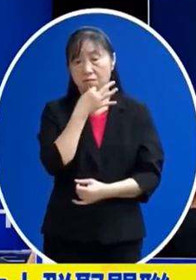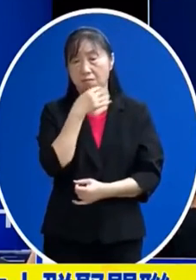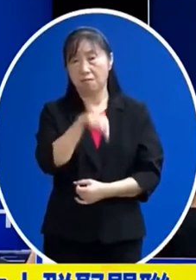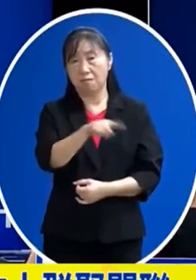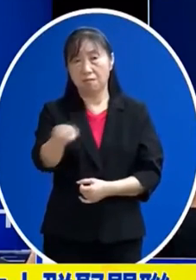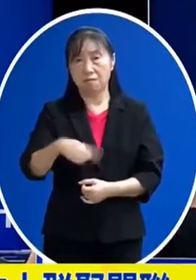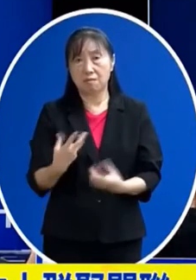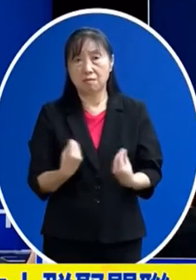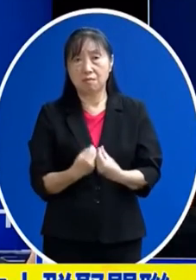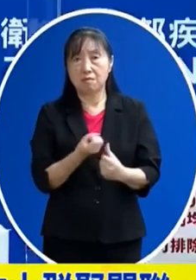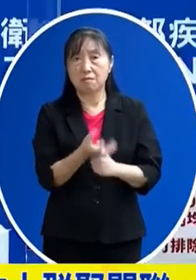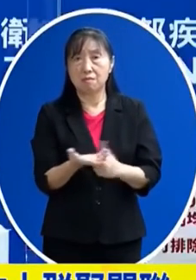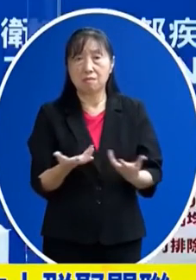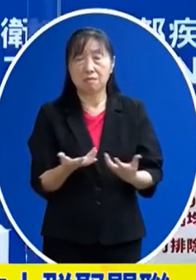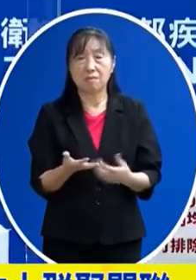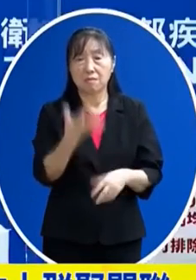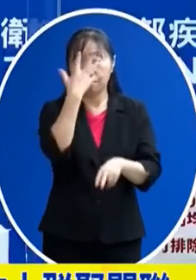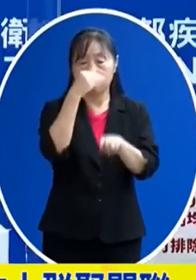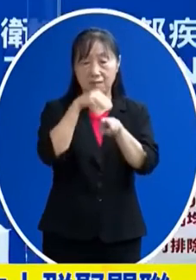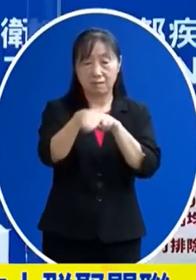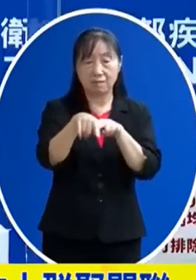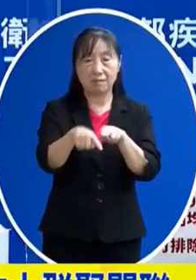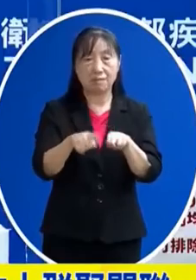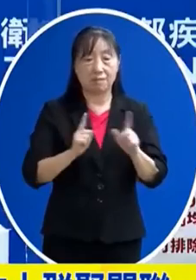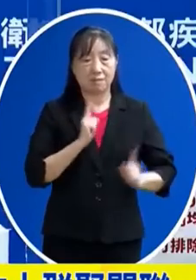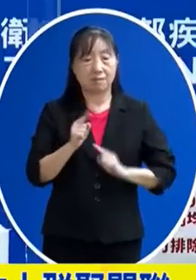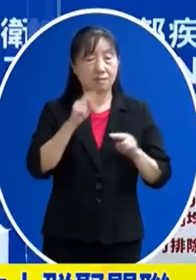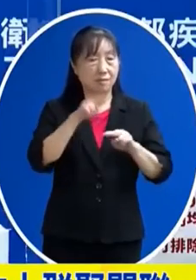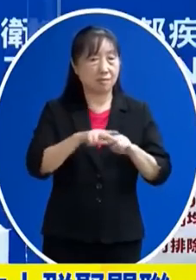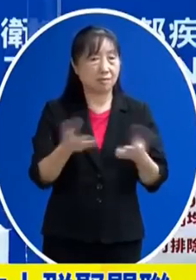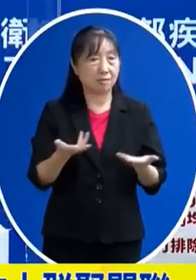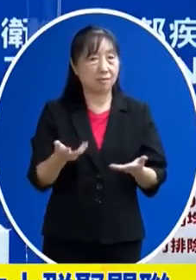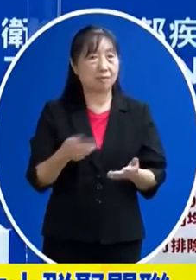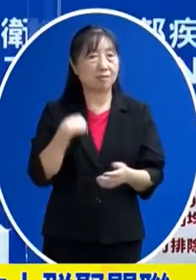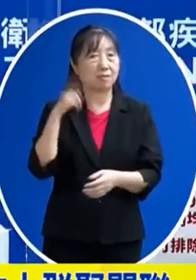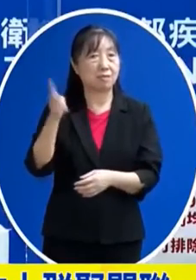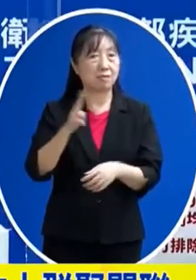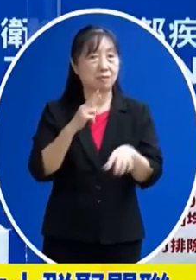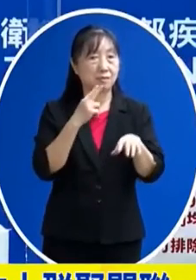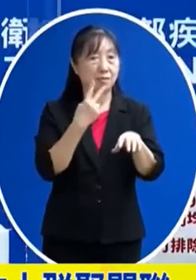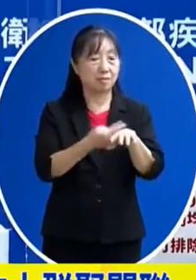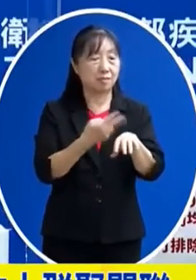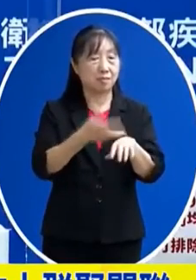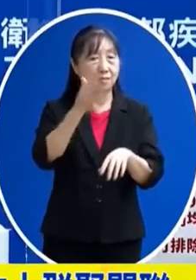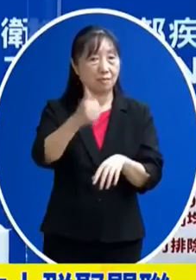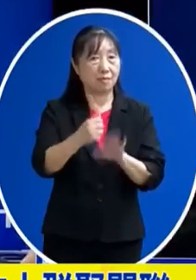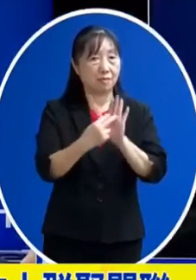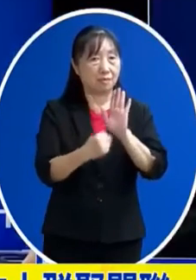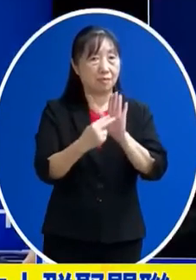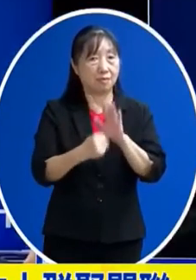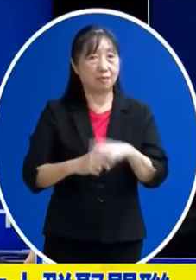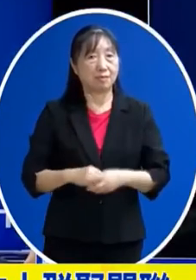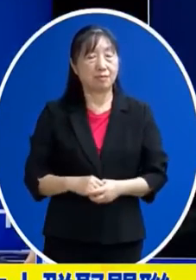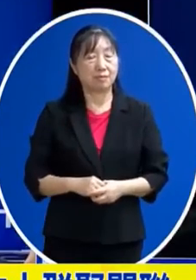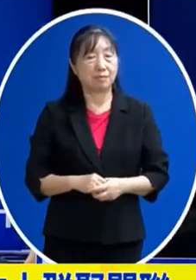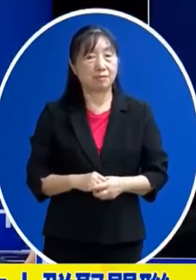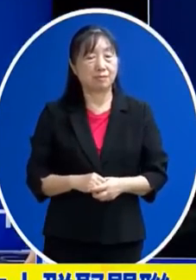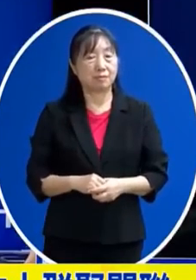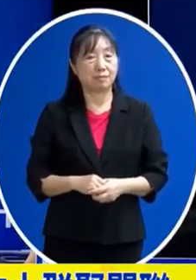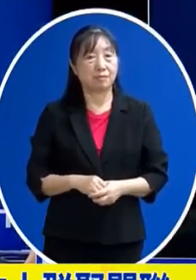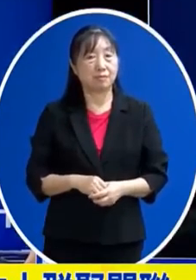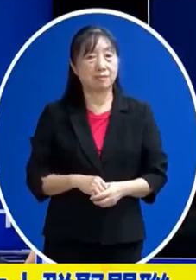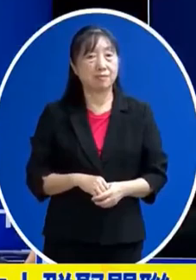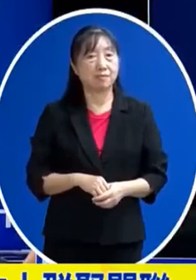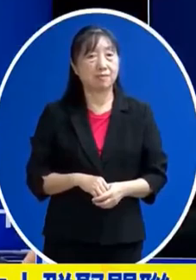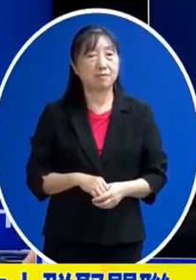险。 好，那个高铁自由座的部分，我请罗护说明。那北屯国小的部分，那再请这